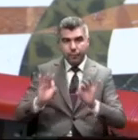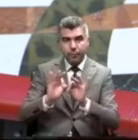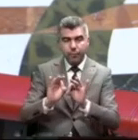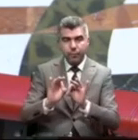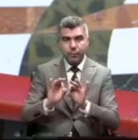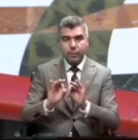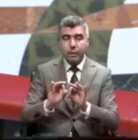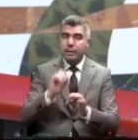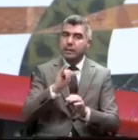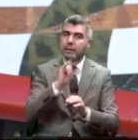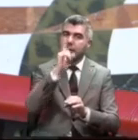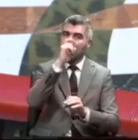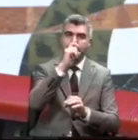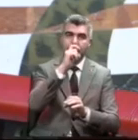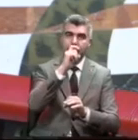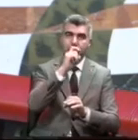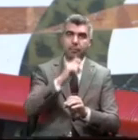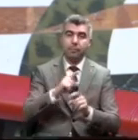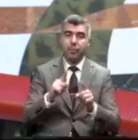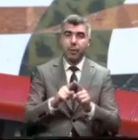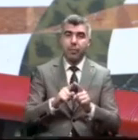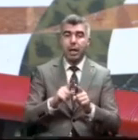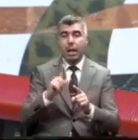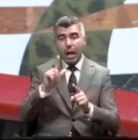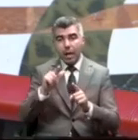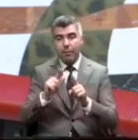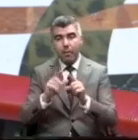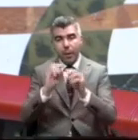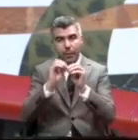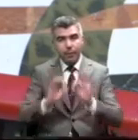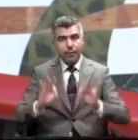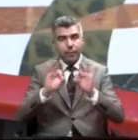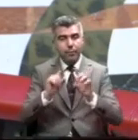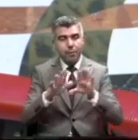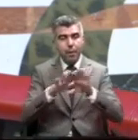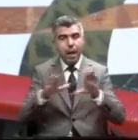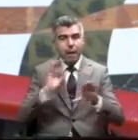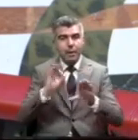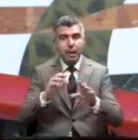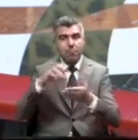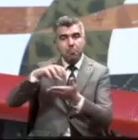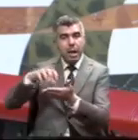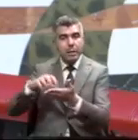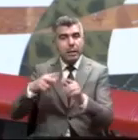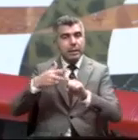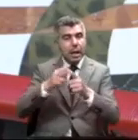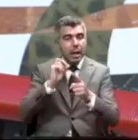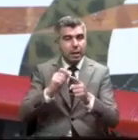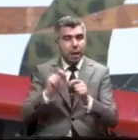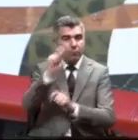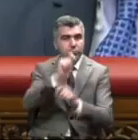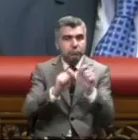هذا هو الالتزام يمكن ما يكونش الارض ديالو حيث مناطق صناعيه مهمه مهيكله